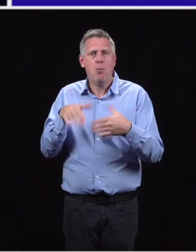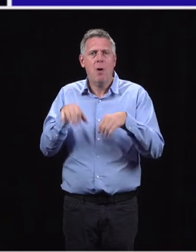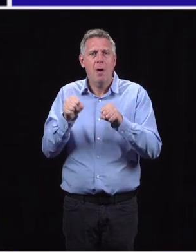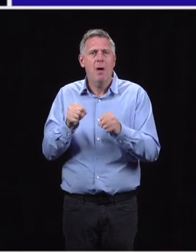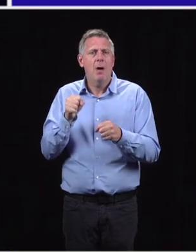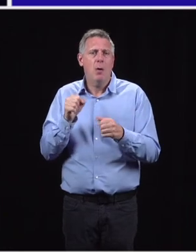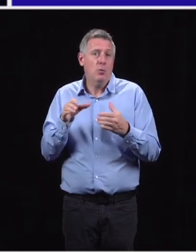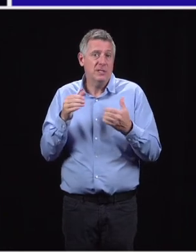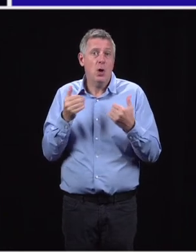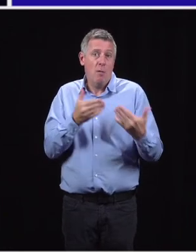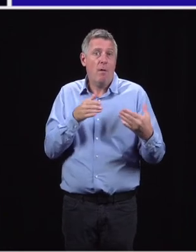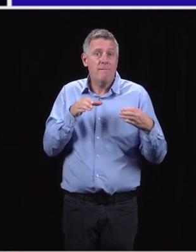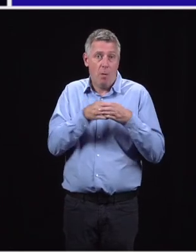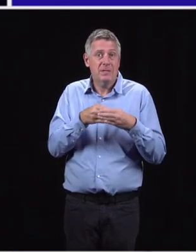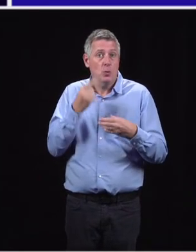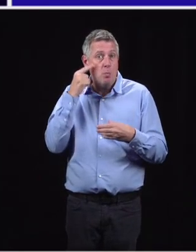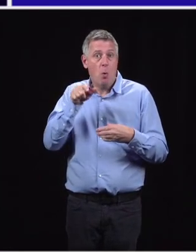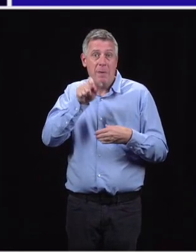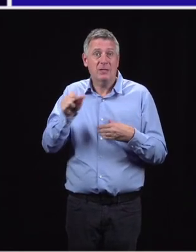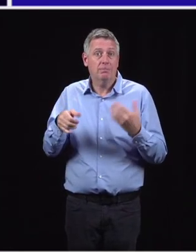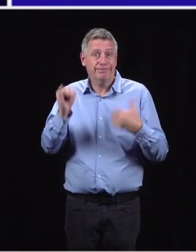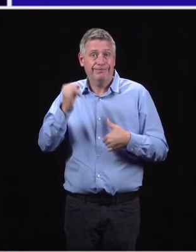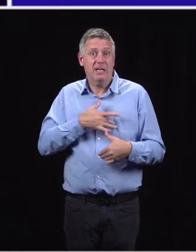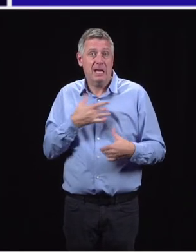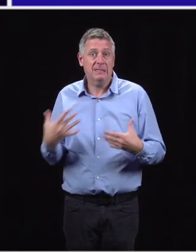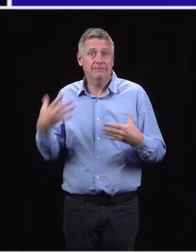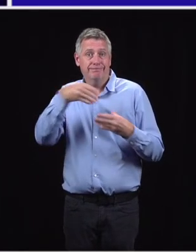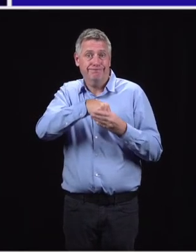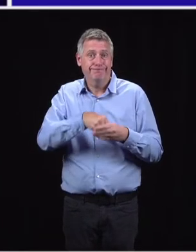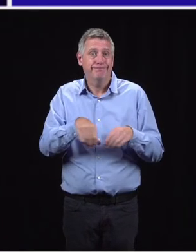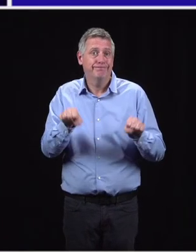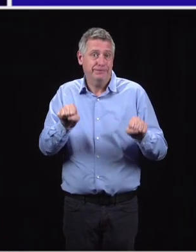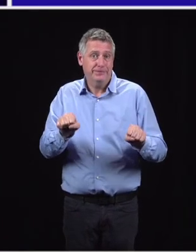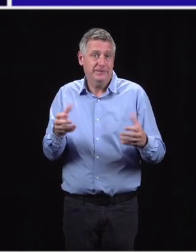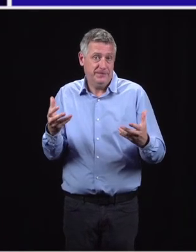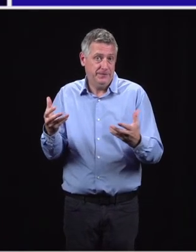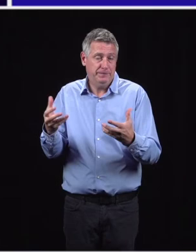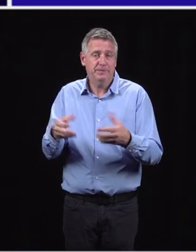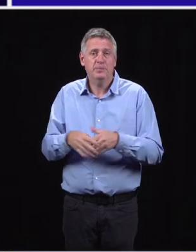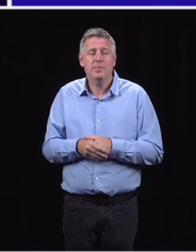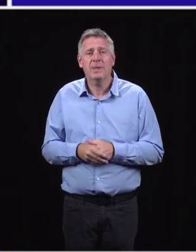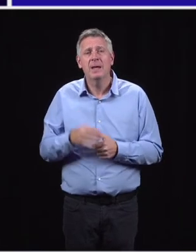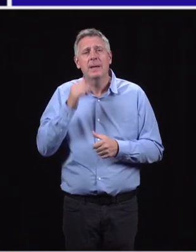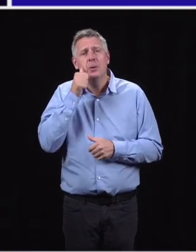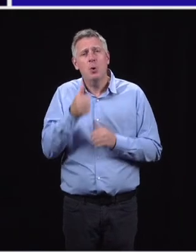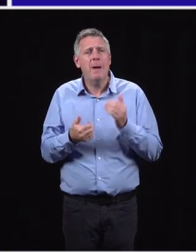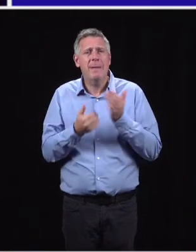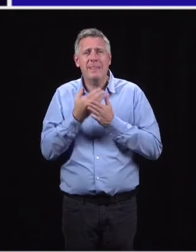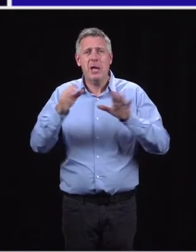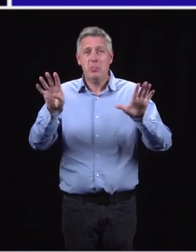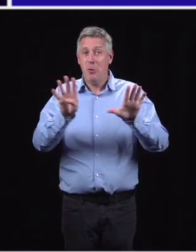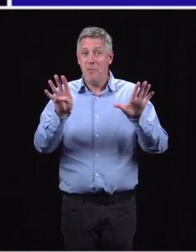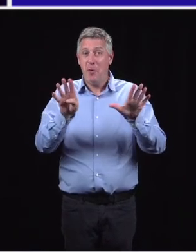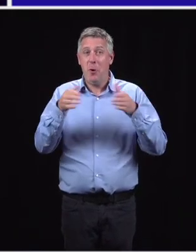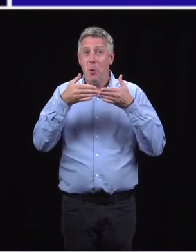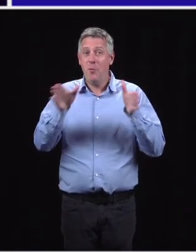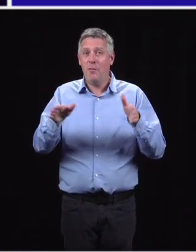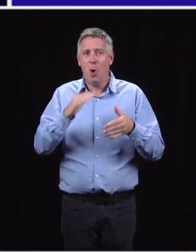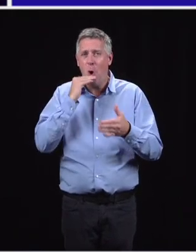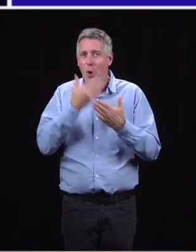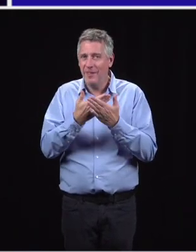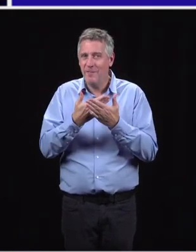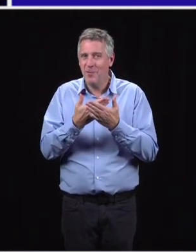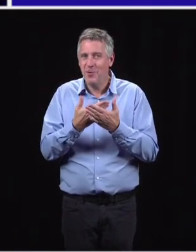pour les personnes que ça intéresse alors ça commence dès demain en tout cas demain matin 9h il y a des rendez-vous